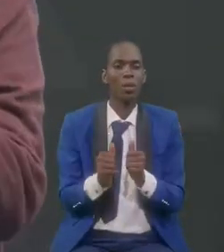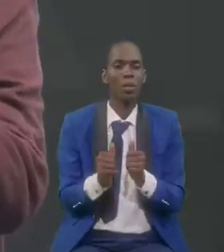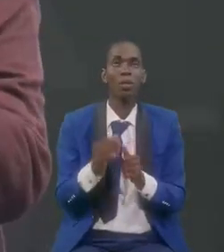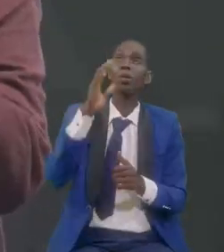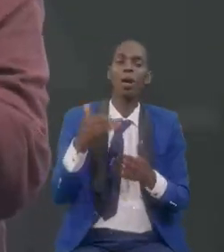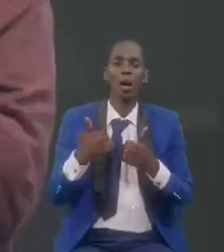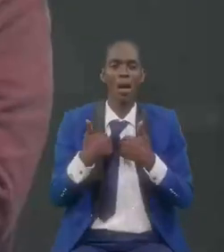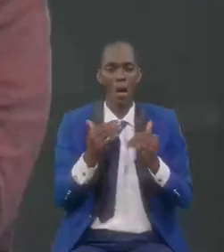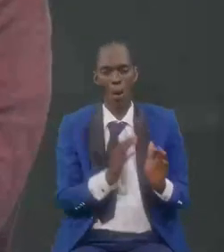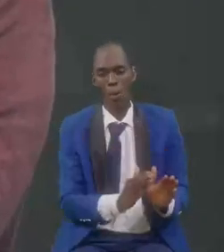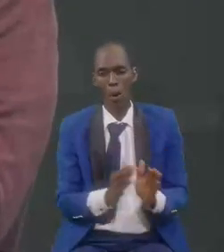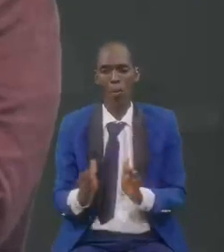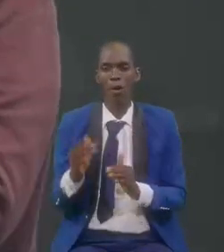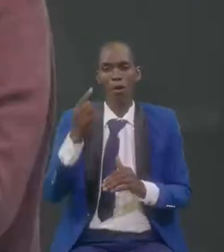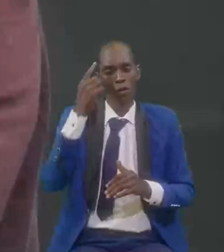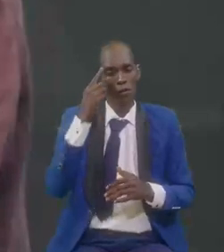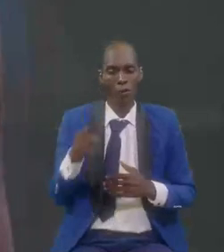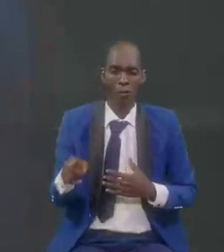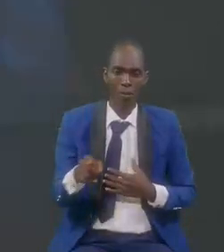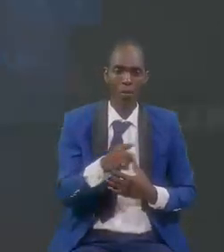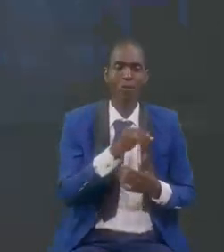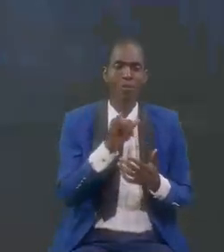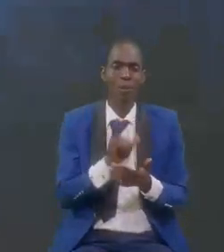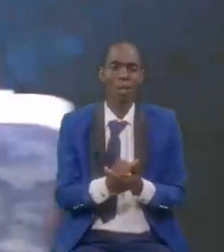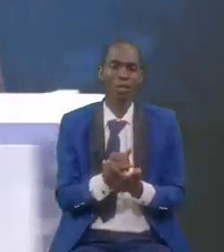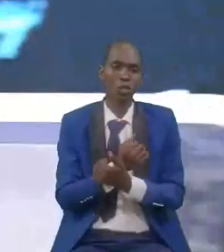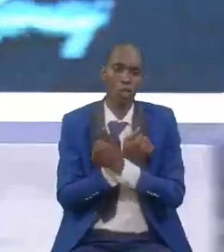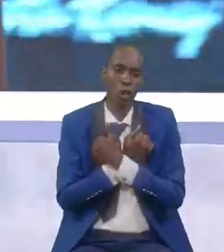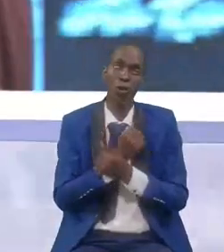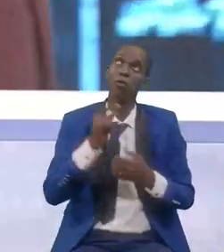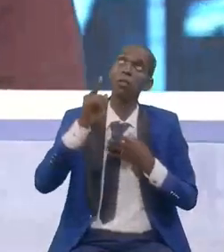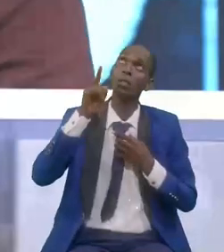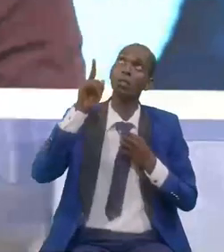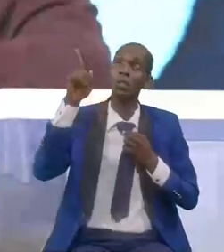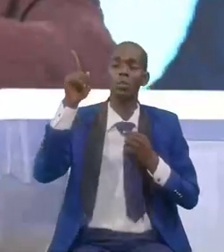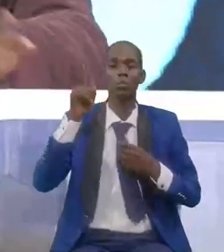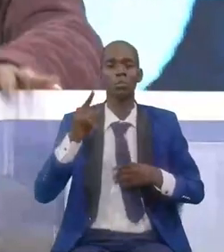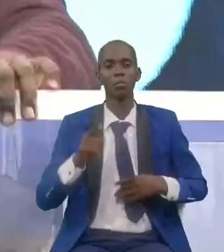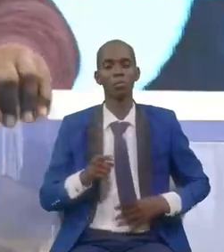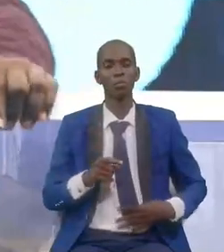a préparées pour ceux qui l'aiment.